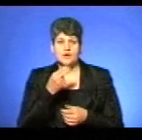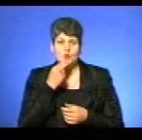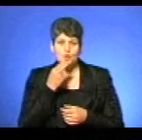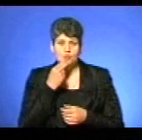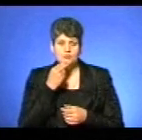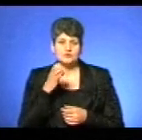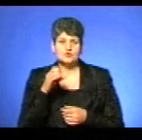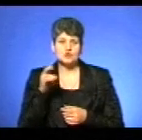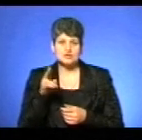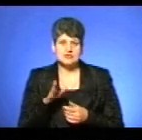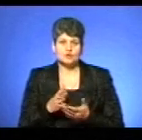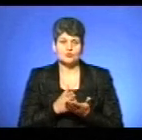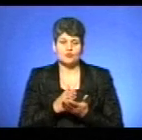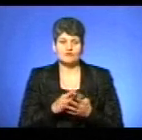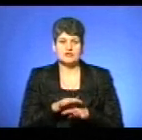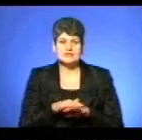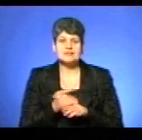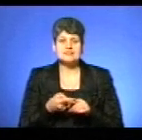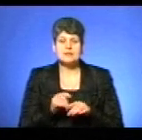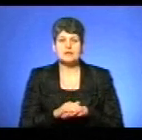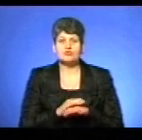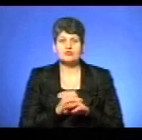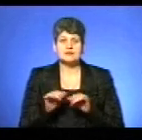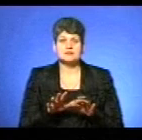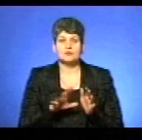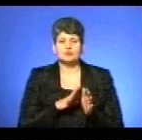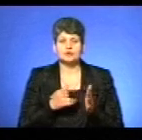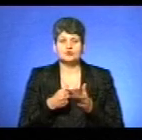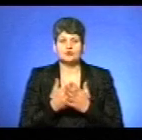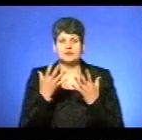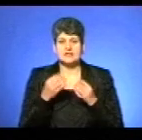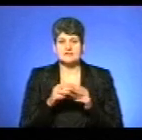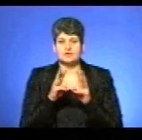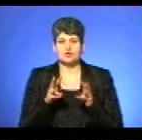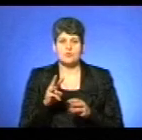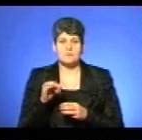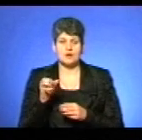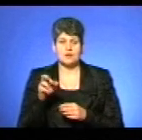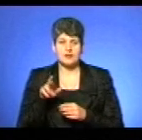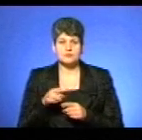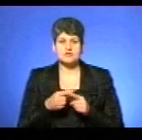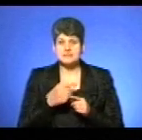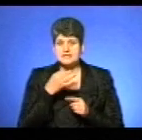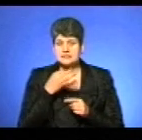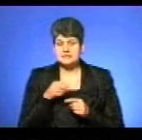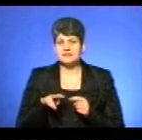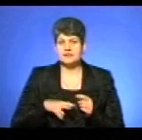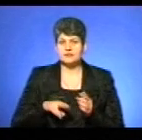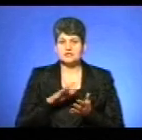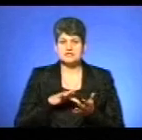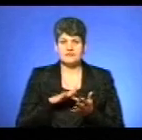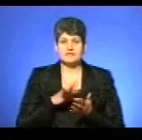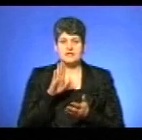соціального обслуговування населення. Ця благодійна акція відбулась до Дня Святого Миколая. Про це нам повідомив директор цього центру